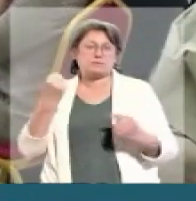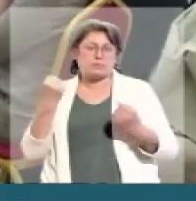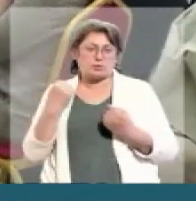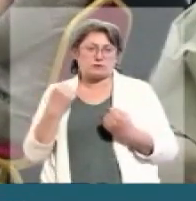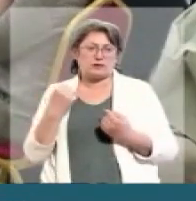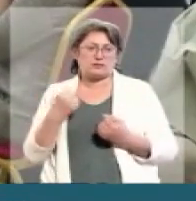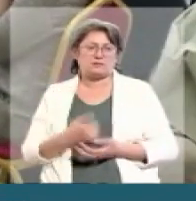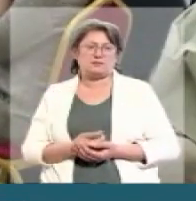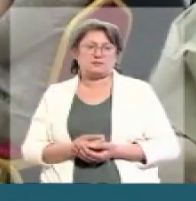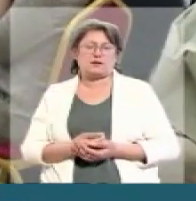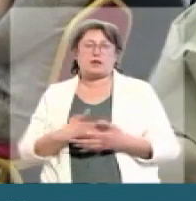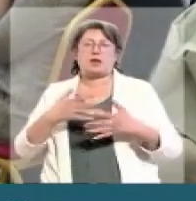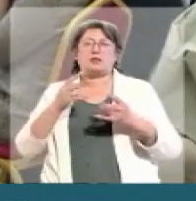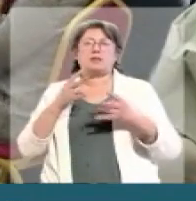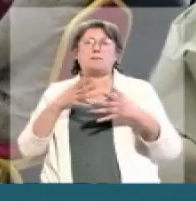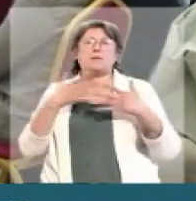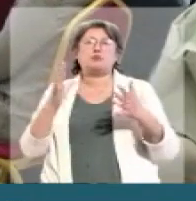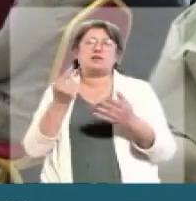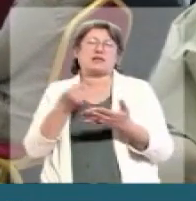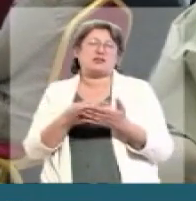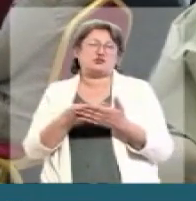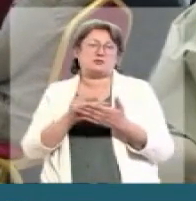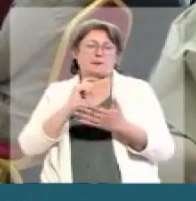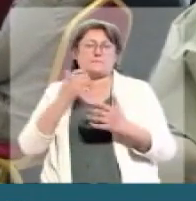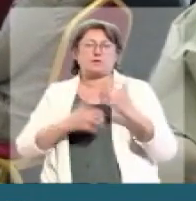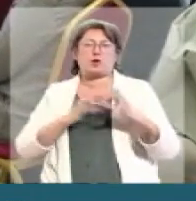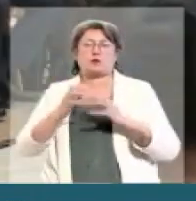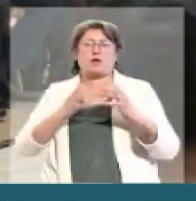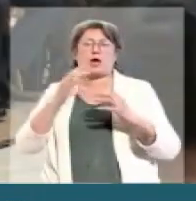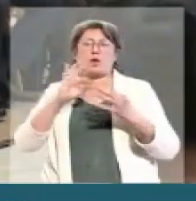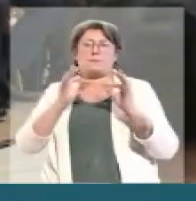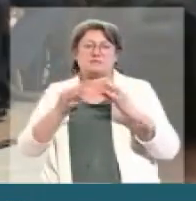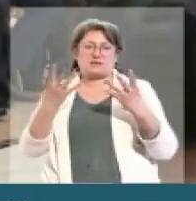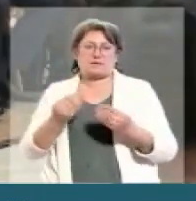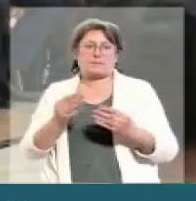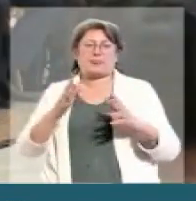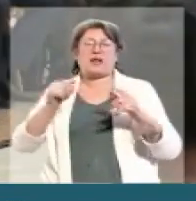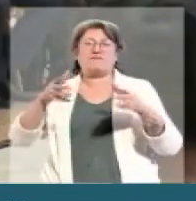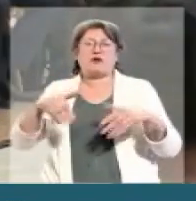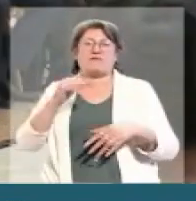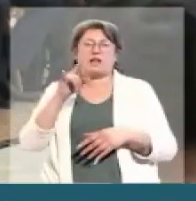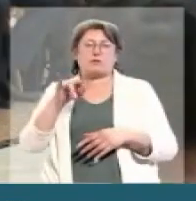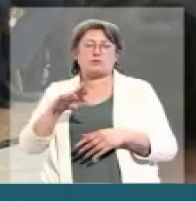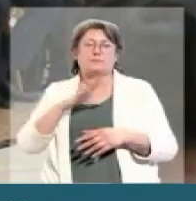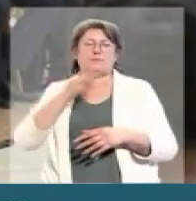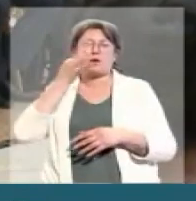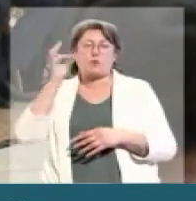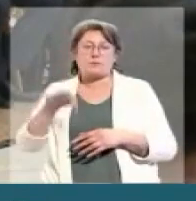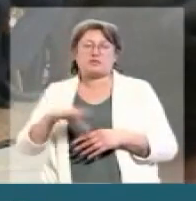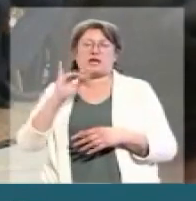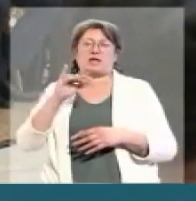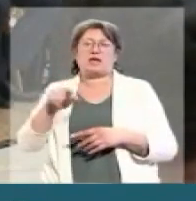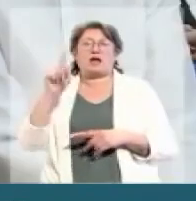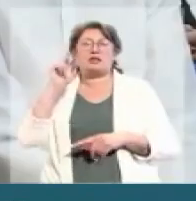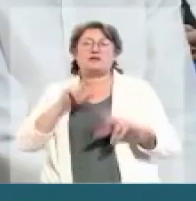спорта небольшими денежными сертификатами к Международному олимпийскому дню. В холле филармонии собрались как опытные, так и